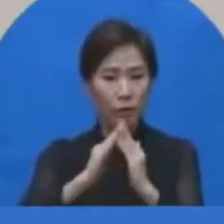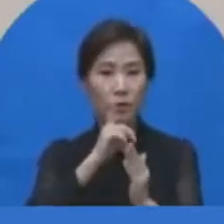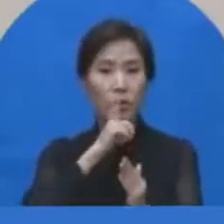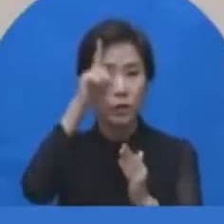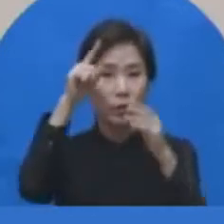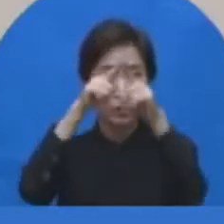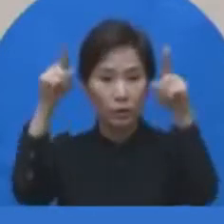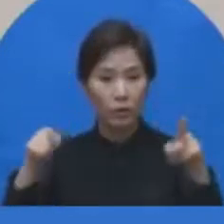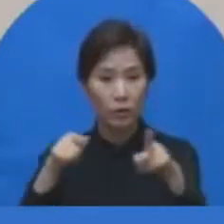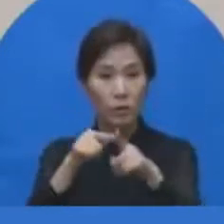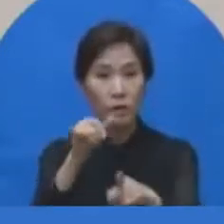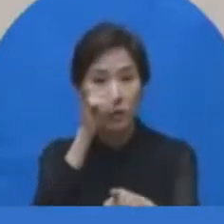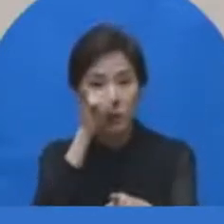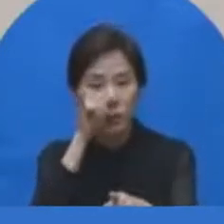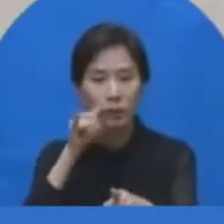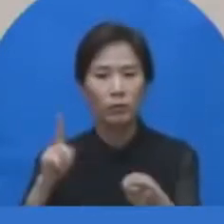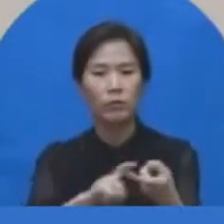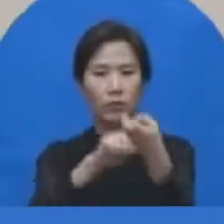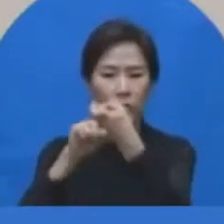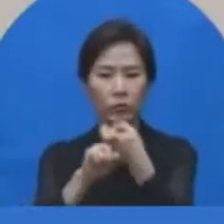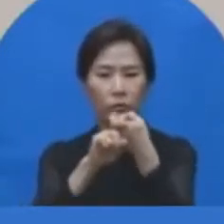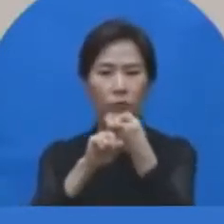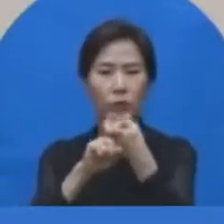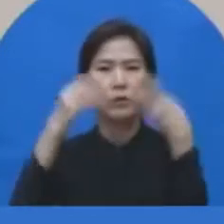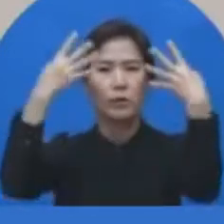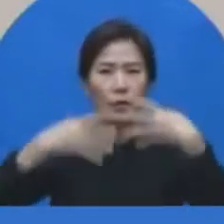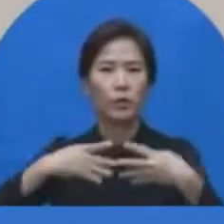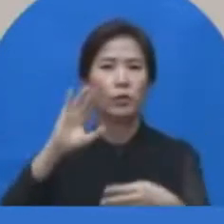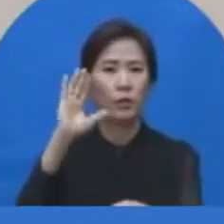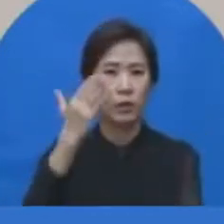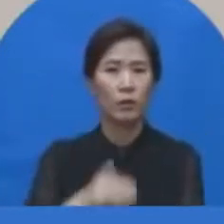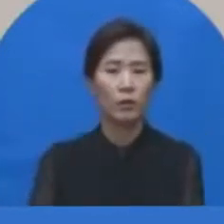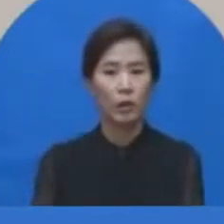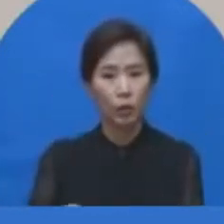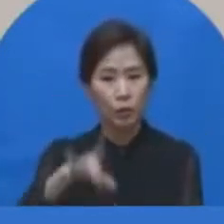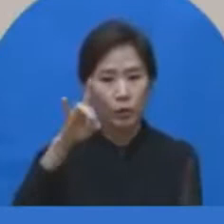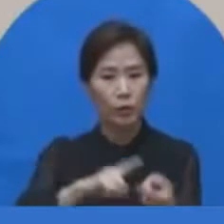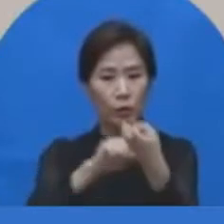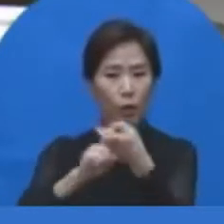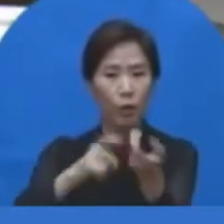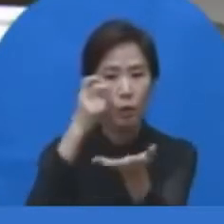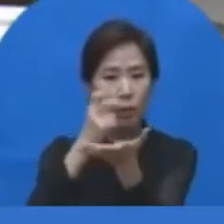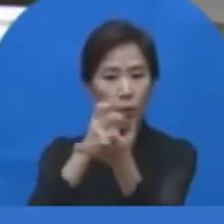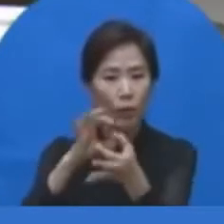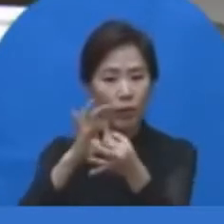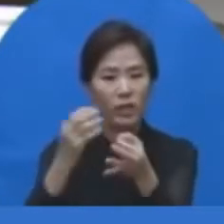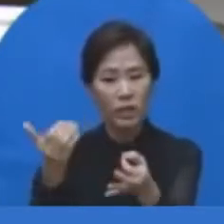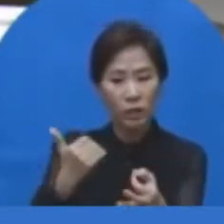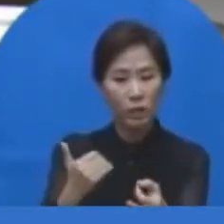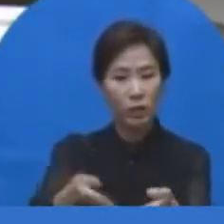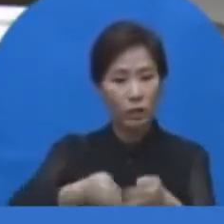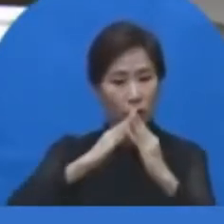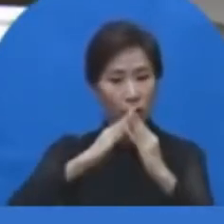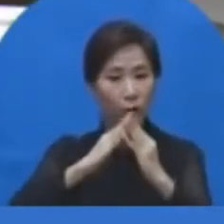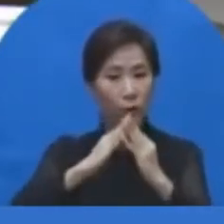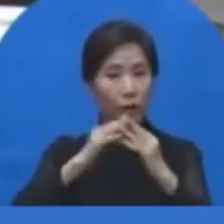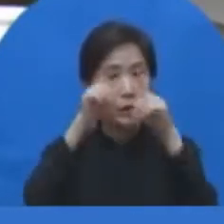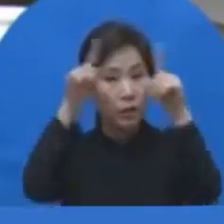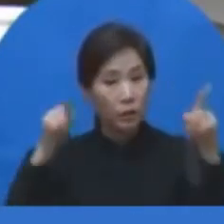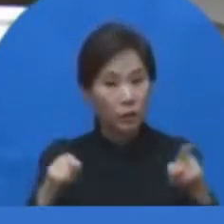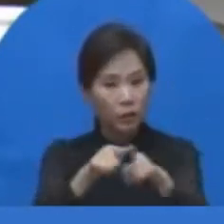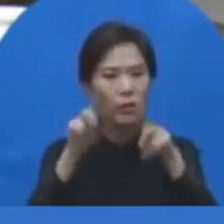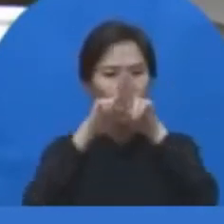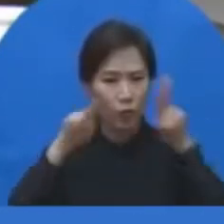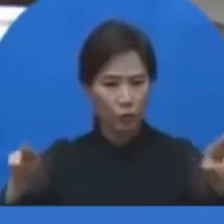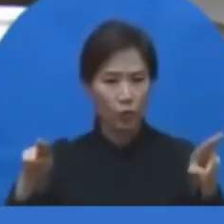법내 노조로 간주되던 근로자단체의 지위를 부정하려면 노동조합법 등에서 이전의 설립신고증 교부를 취소하거나